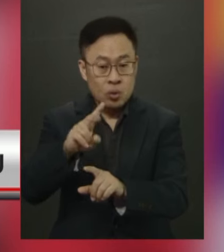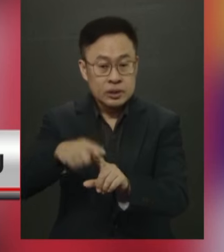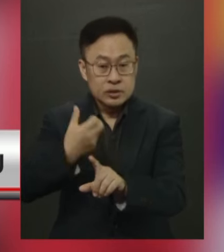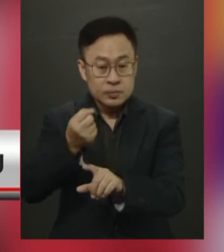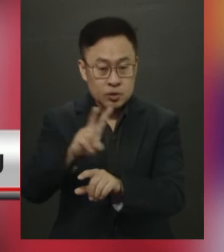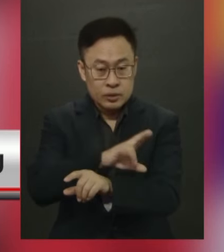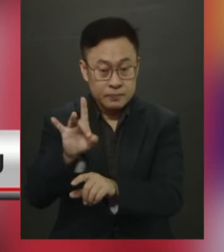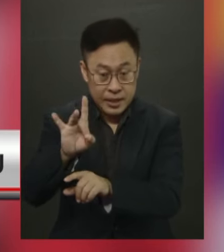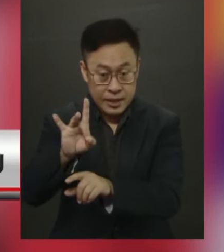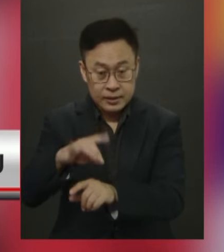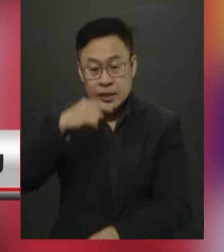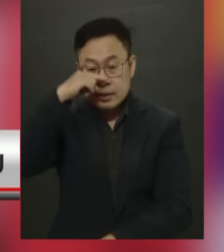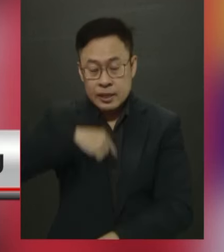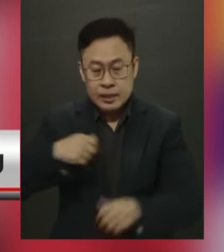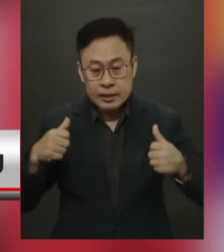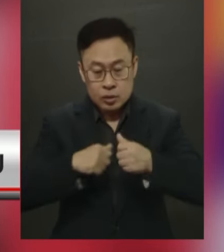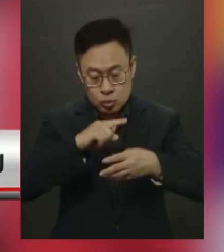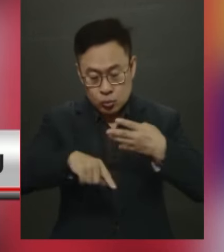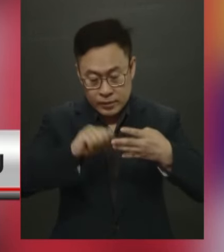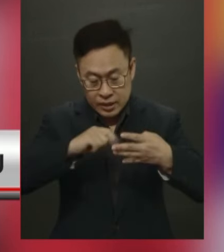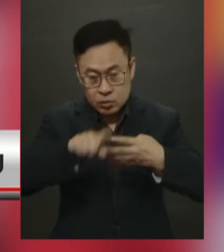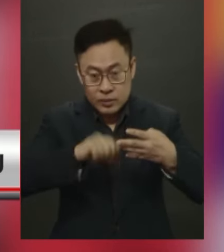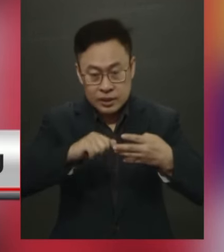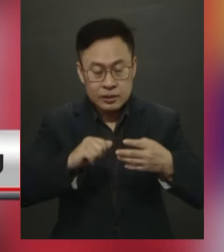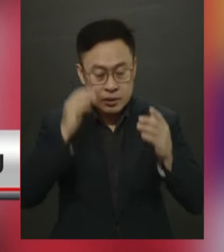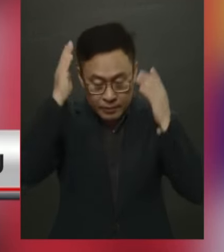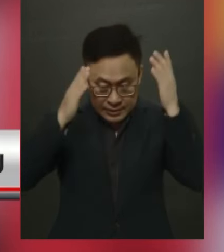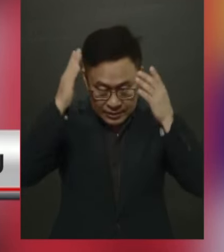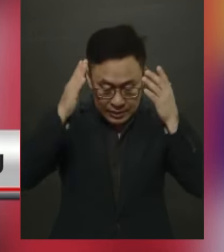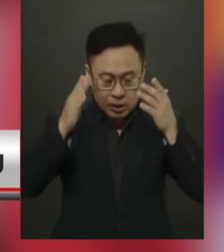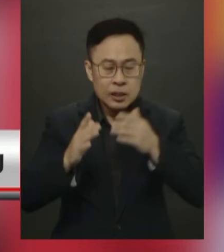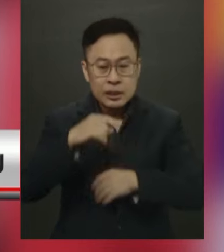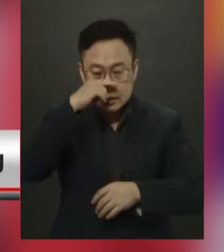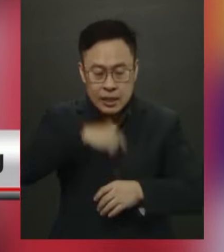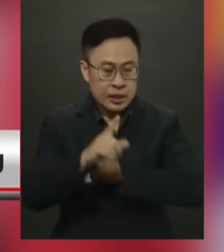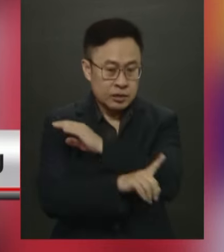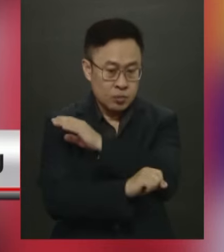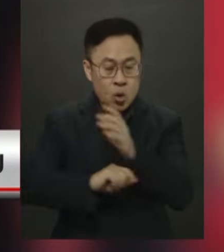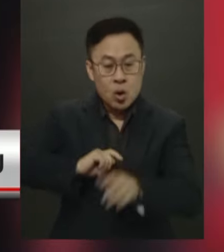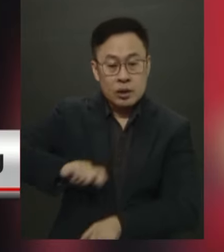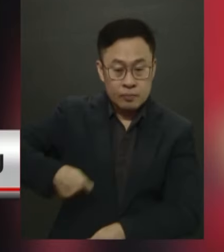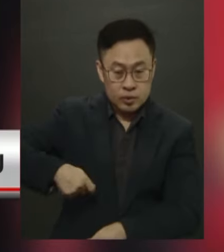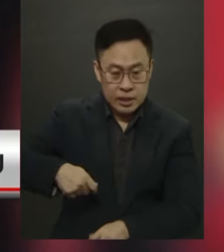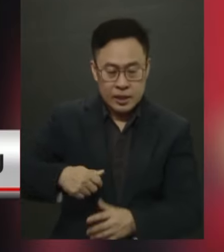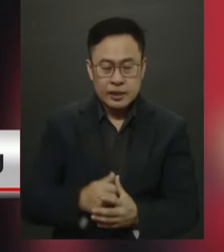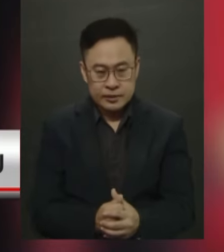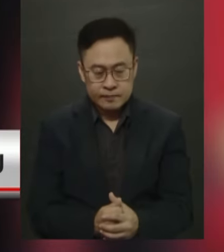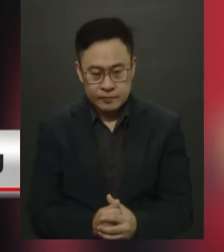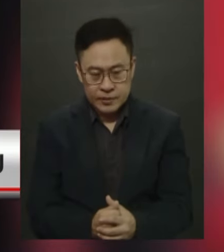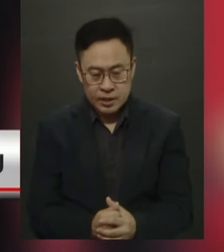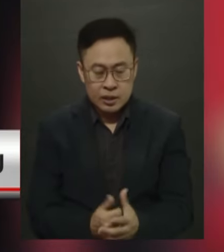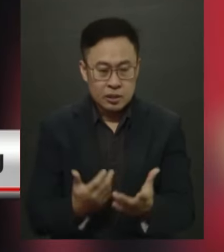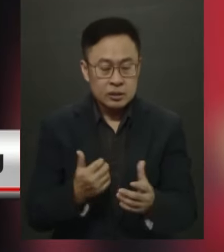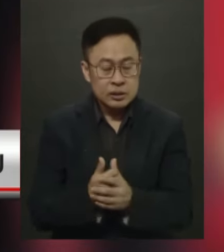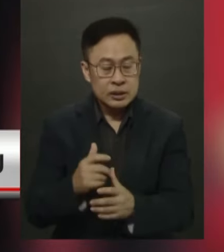ยของเราอยู่สายอยู่กลุ่ม A นะครับร่วมสายกับมาเลเซียสิงคโปร์กัมพูชาแล้วก็ผู้ชนะจากรอบคัดเลือกก็คือระหว่